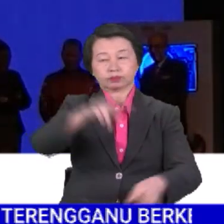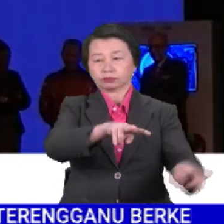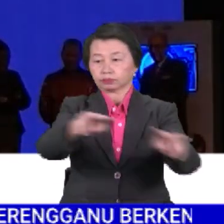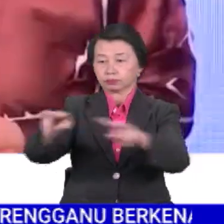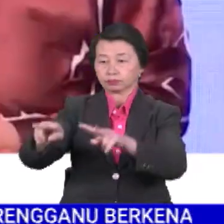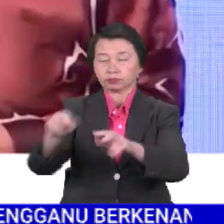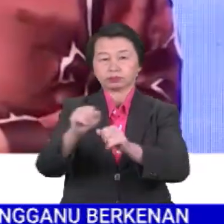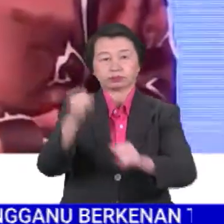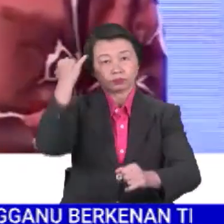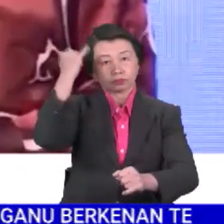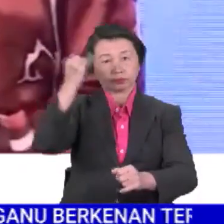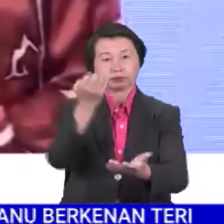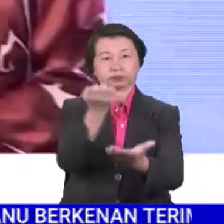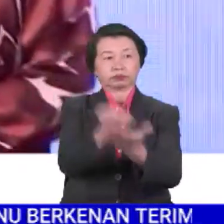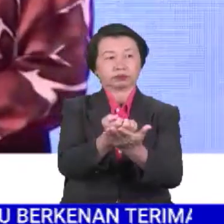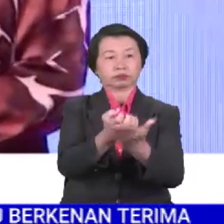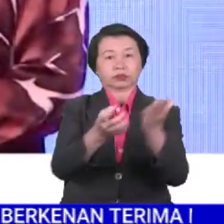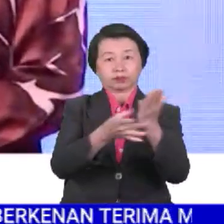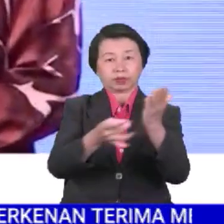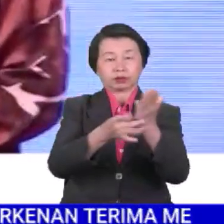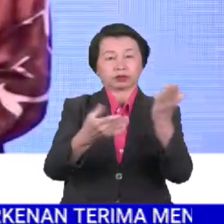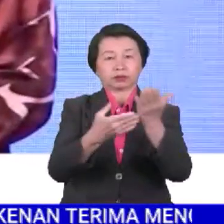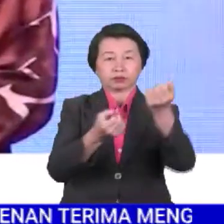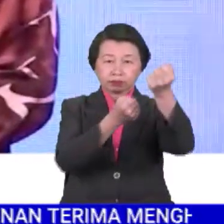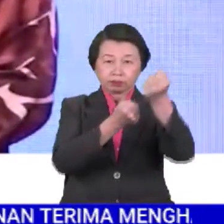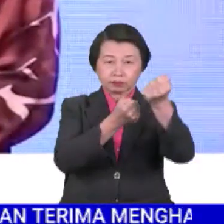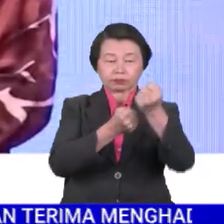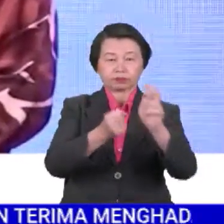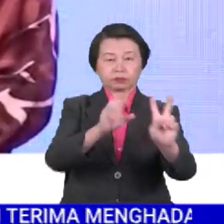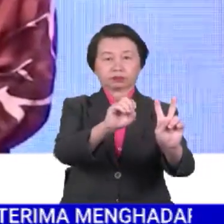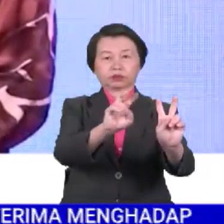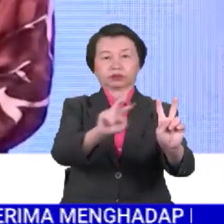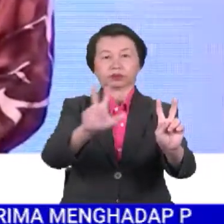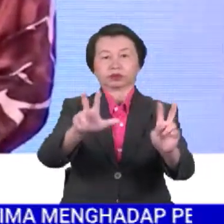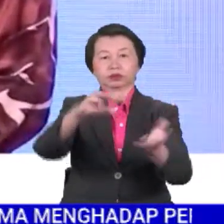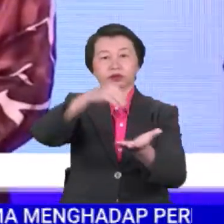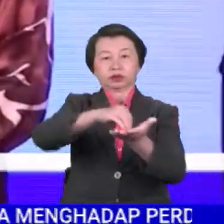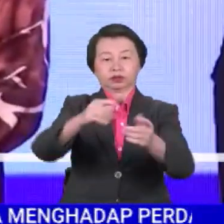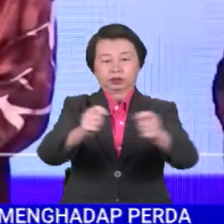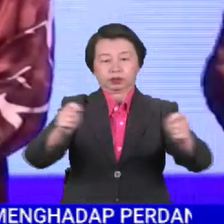tinjauan dan pandangan ekonomi minyak sawit 2023 di Putrajaya.